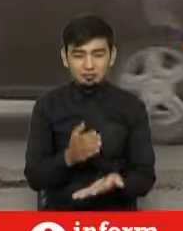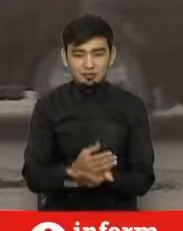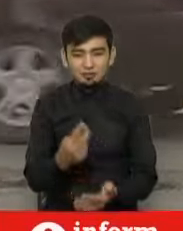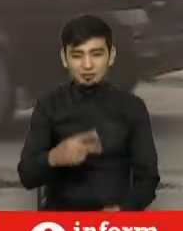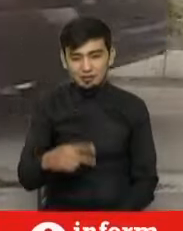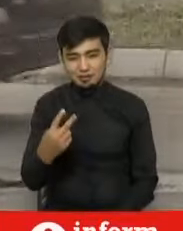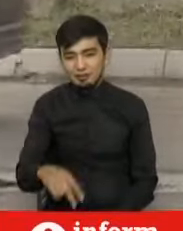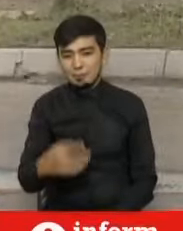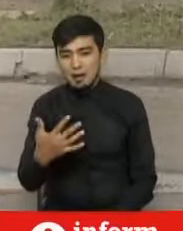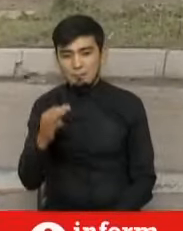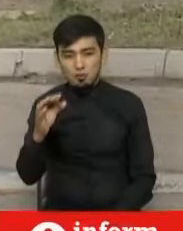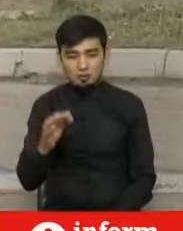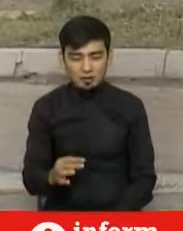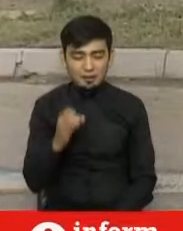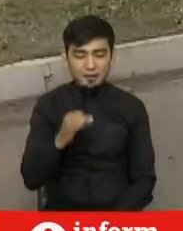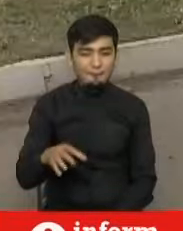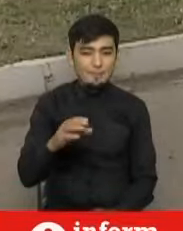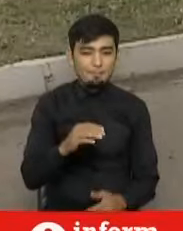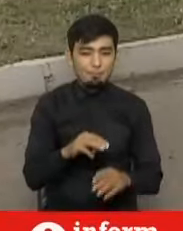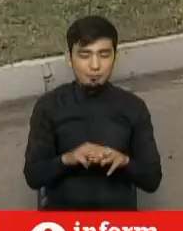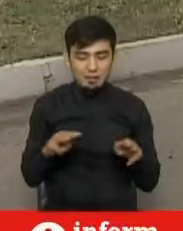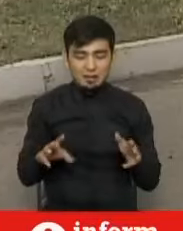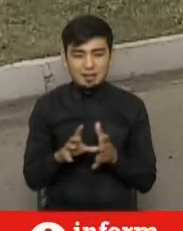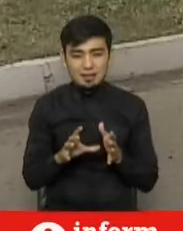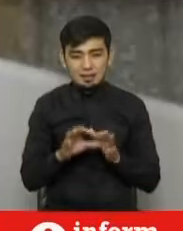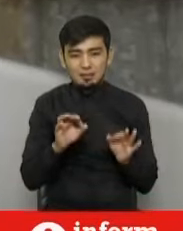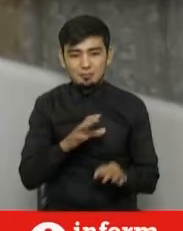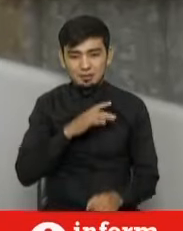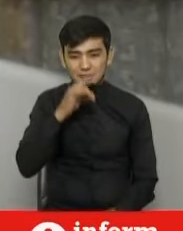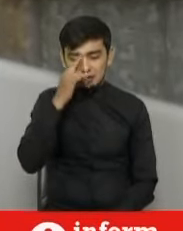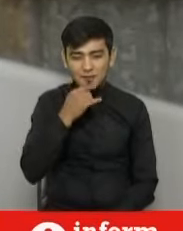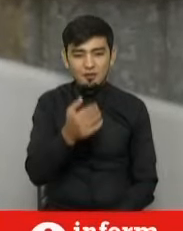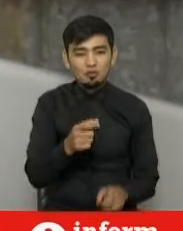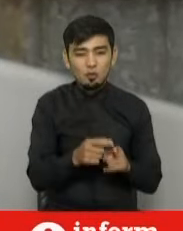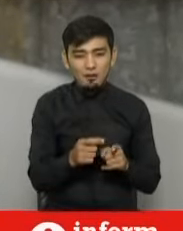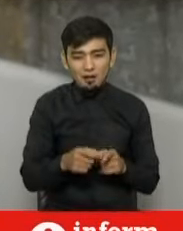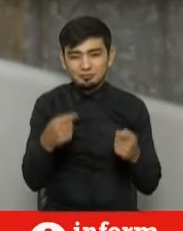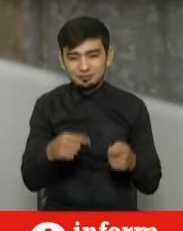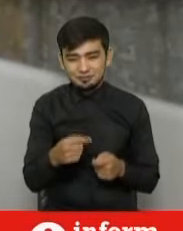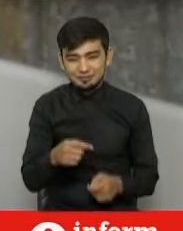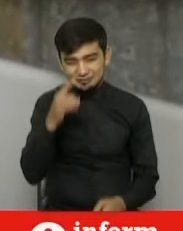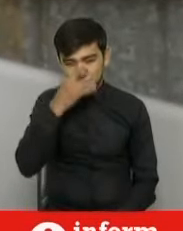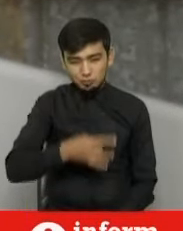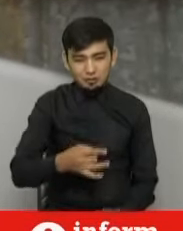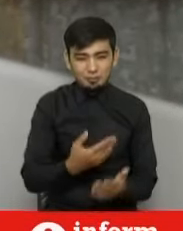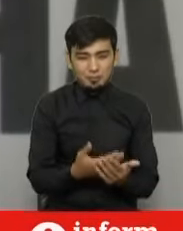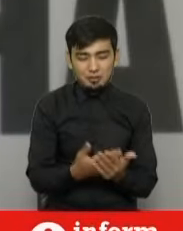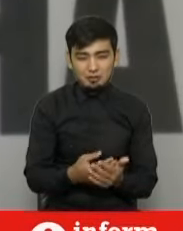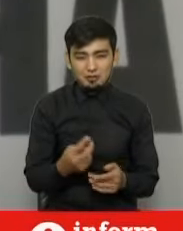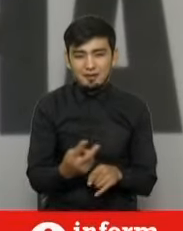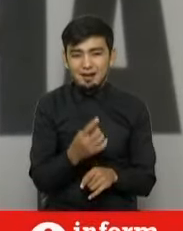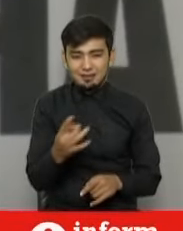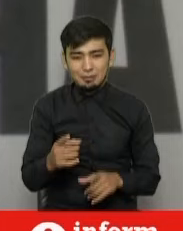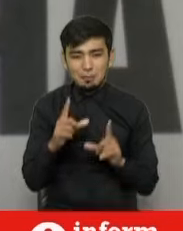20-25 про сетует министр энергетики Казахстана По его словам розничные цены в Республике примерно вдвое ниже чем в